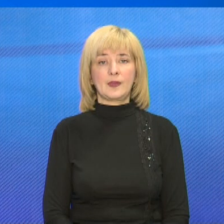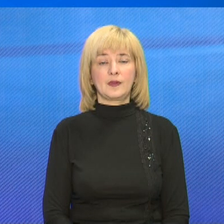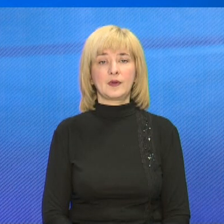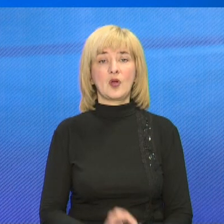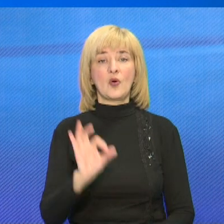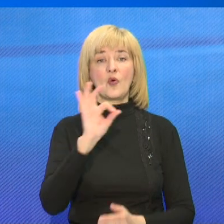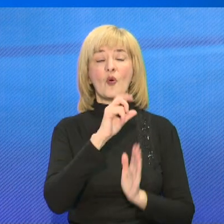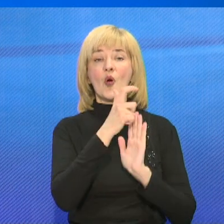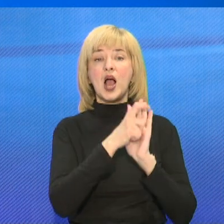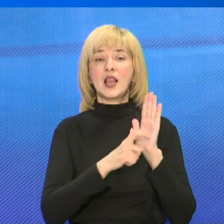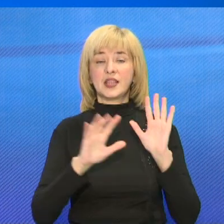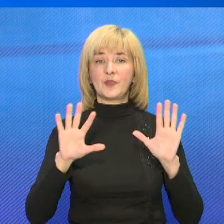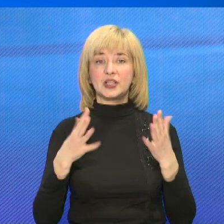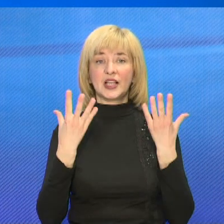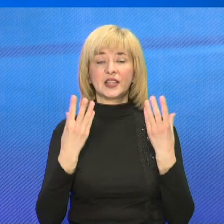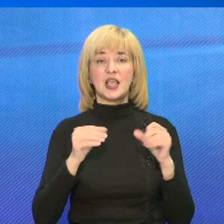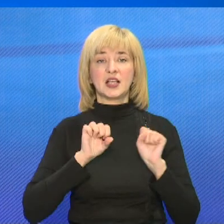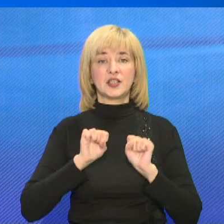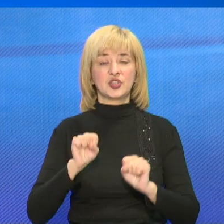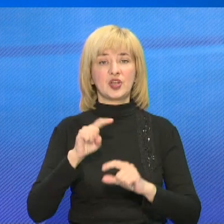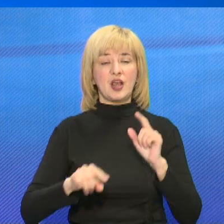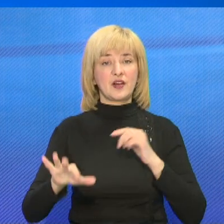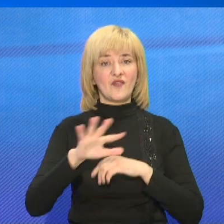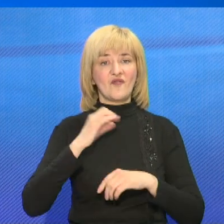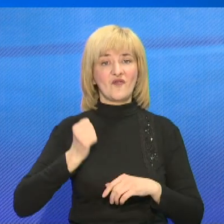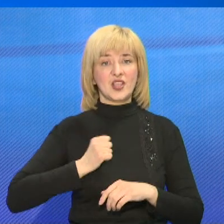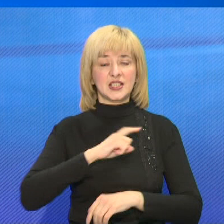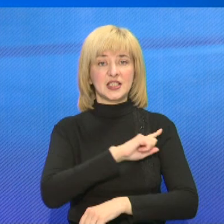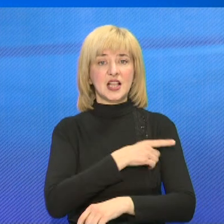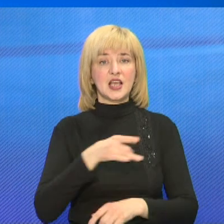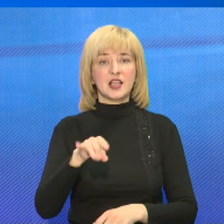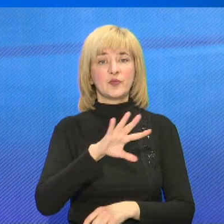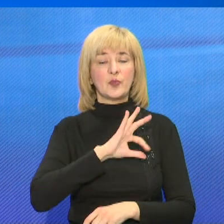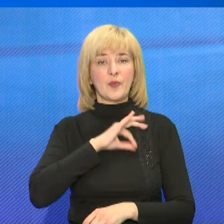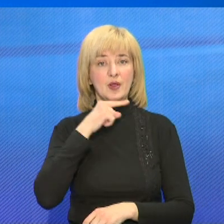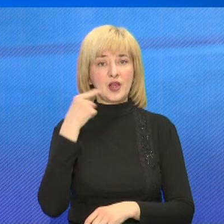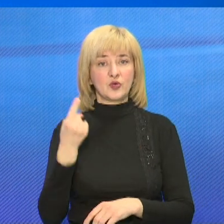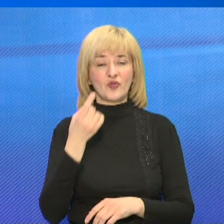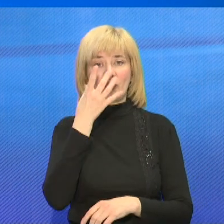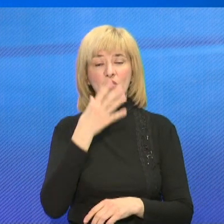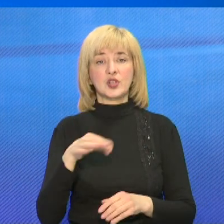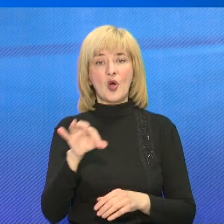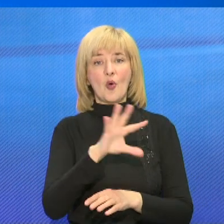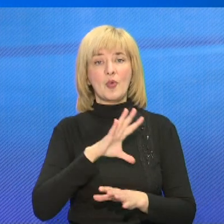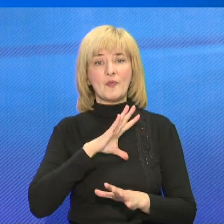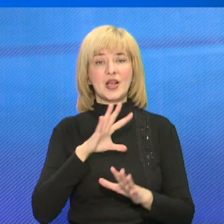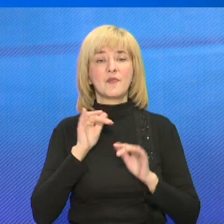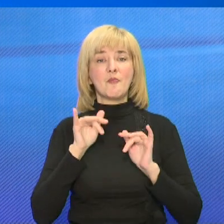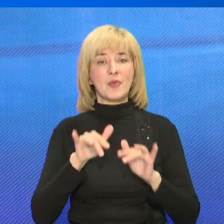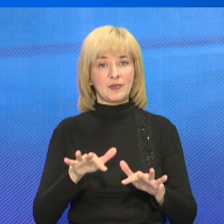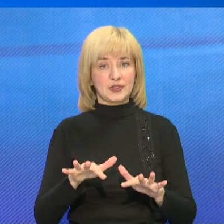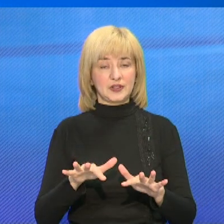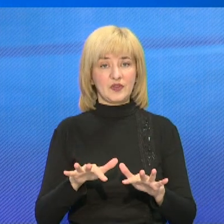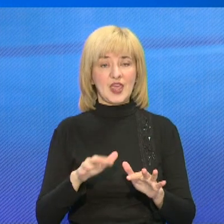Об календарные подеи до Дня оборонцев Айчины и Узброенных сил Республики Беларусь у Гродинской области прошли урочистые